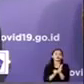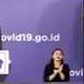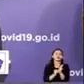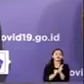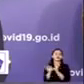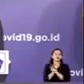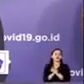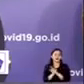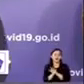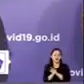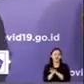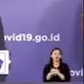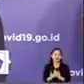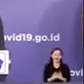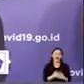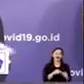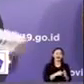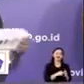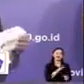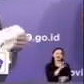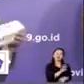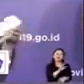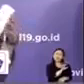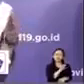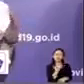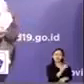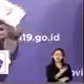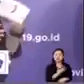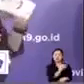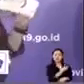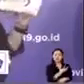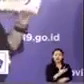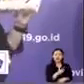kombinasi obat-obat tersebut mungkin ini